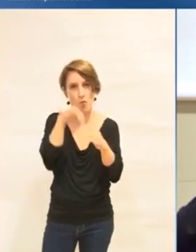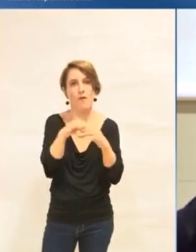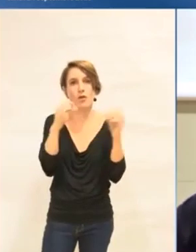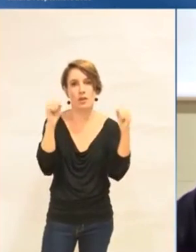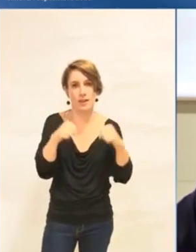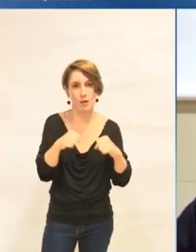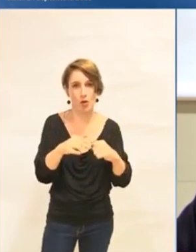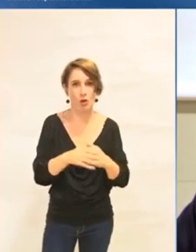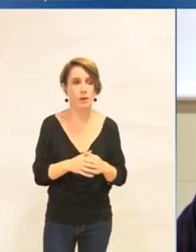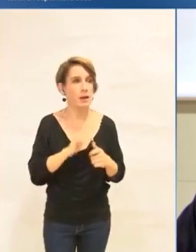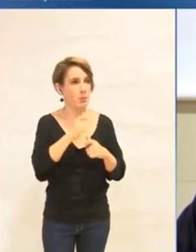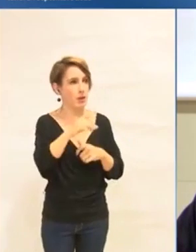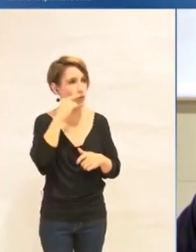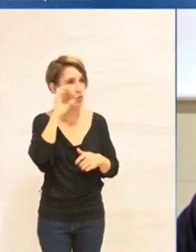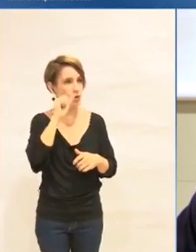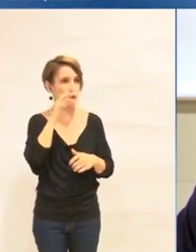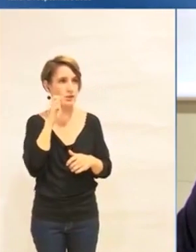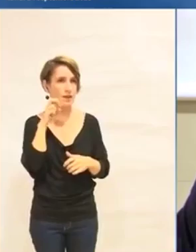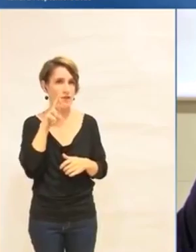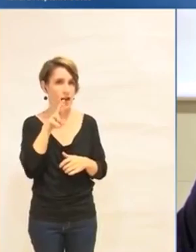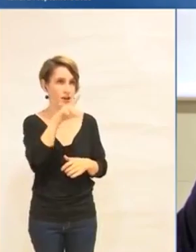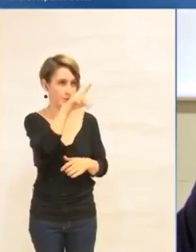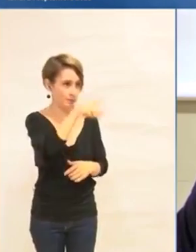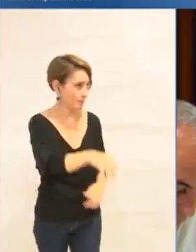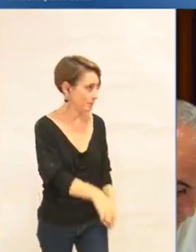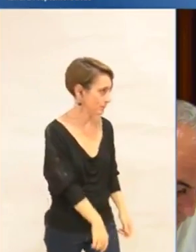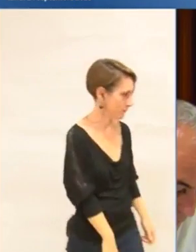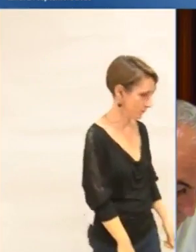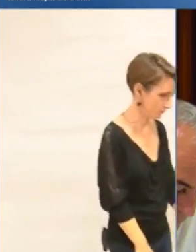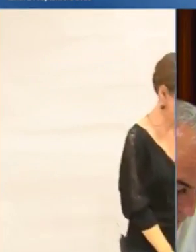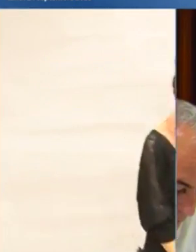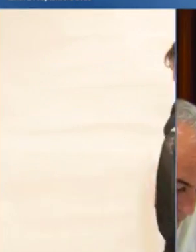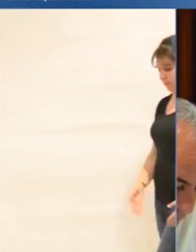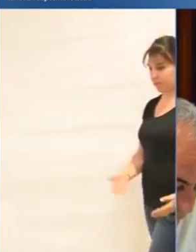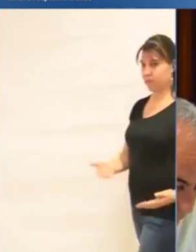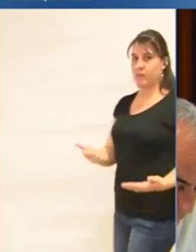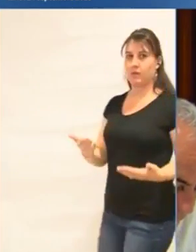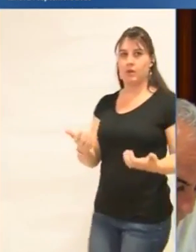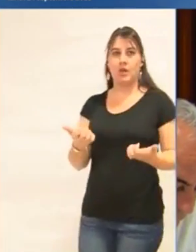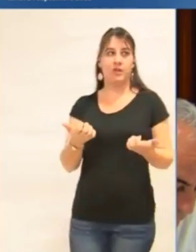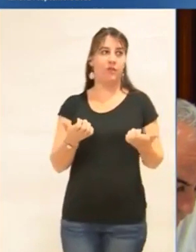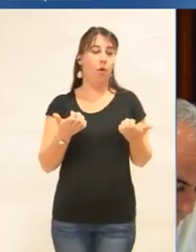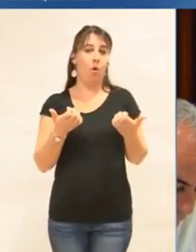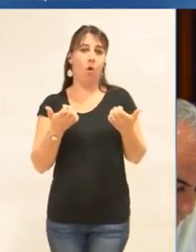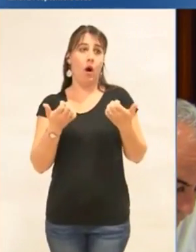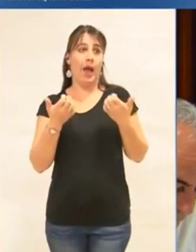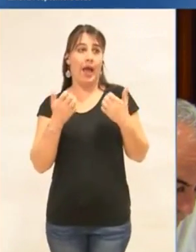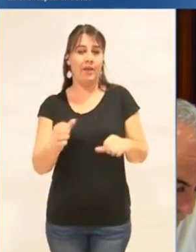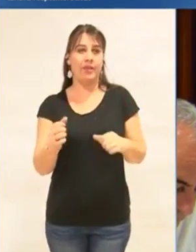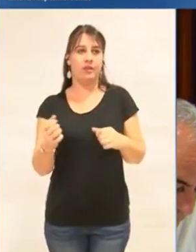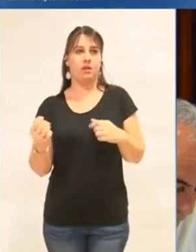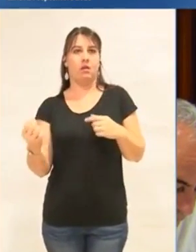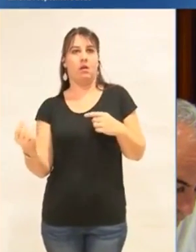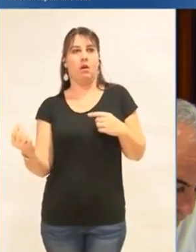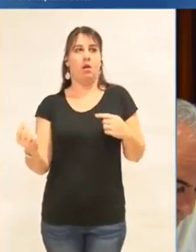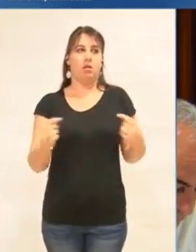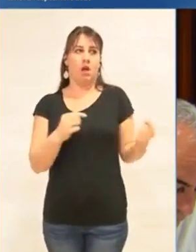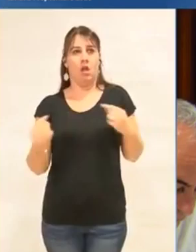Bon, je crois qu'il faut qu'on évite la bataille d'Hernani, excusez-moi de le dire un peu comme ça, sur un sujet